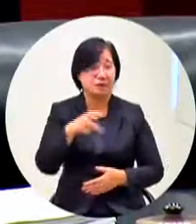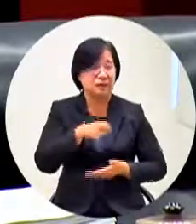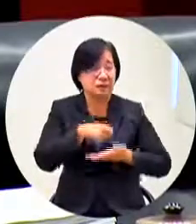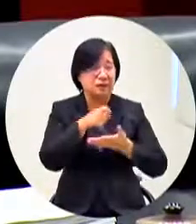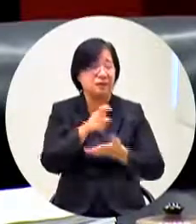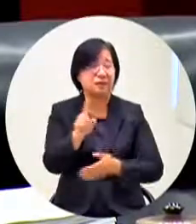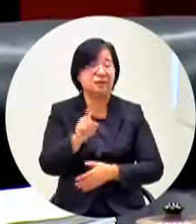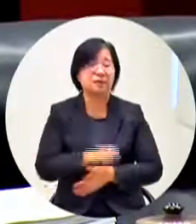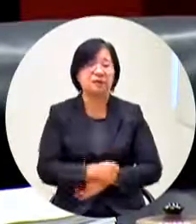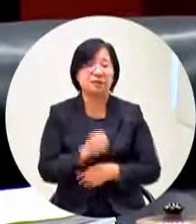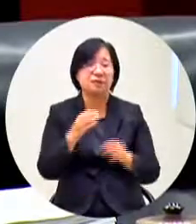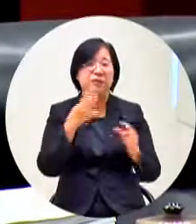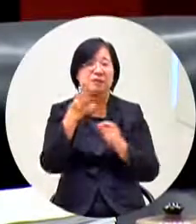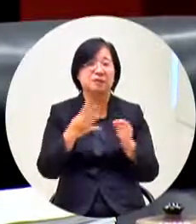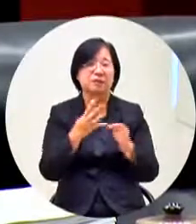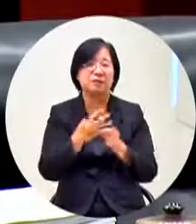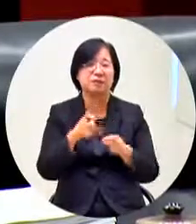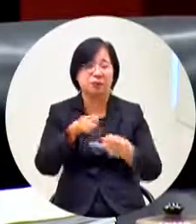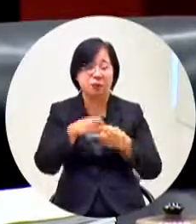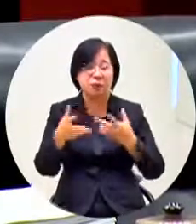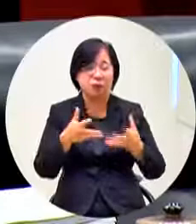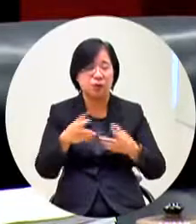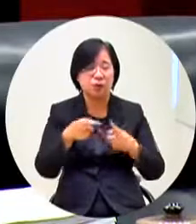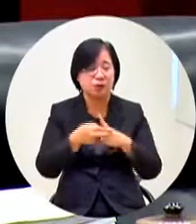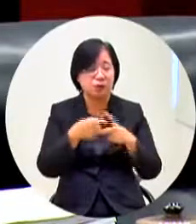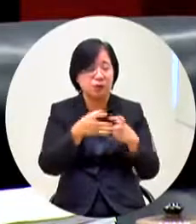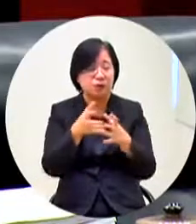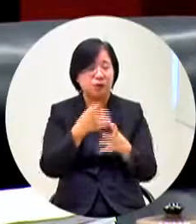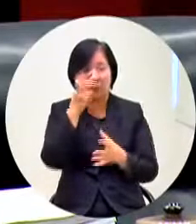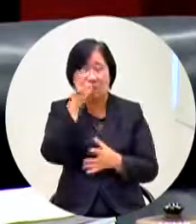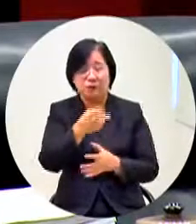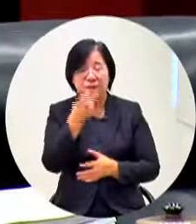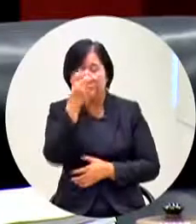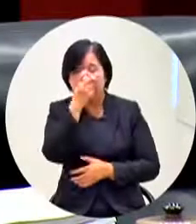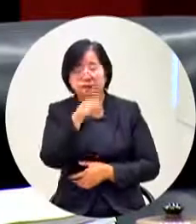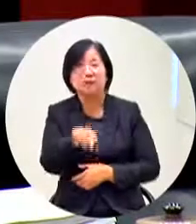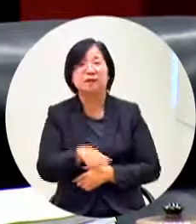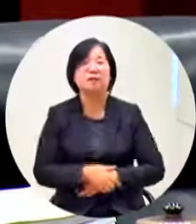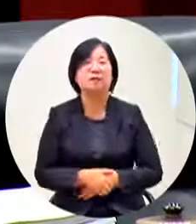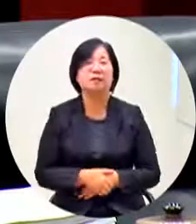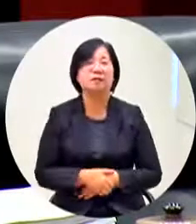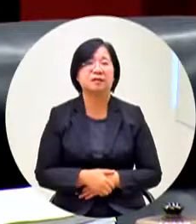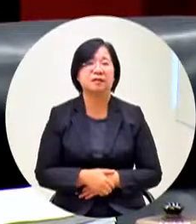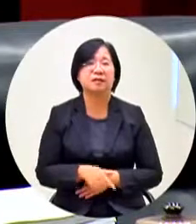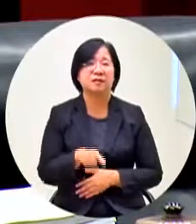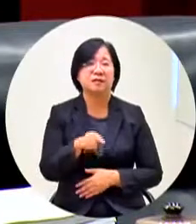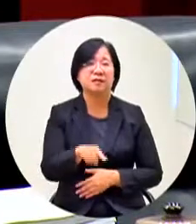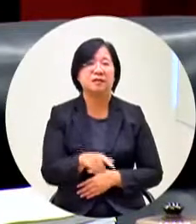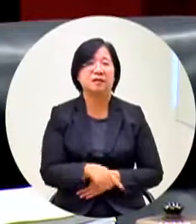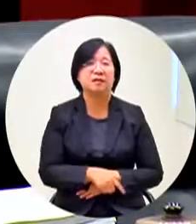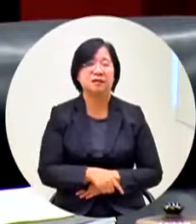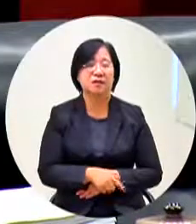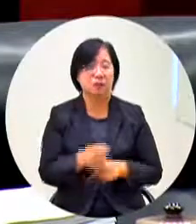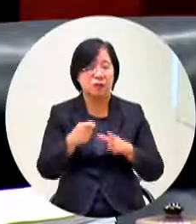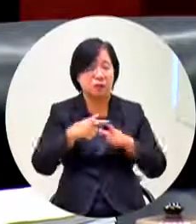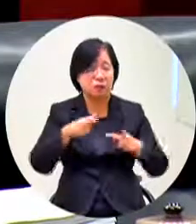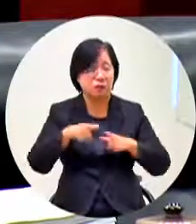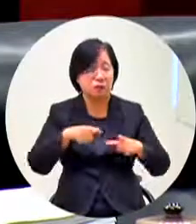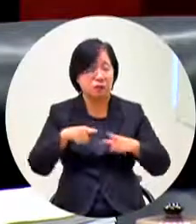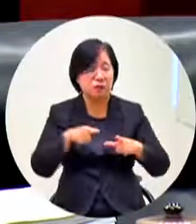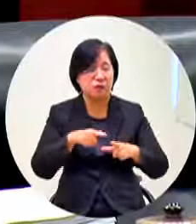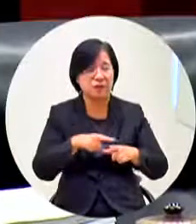年104年的公务小组的时候，我考察的时候，我们这个带状林区的公园整建，这个公园也是讲了 N